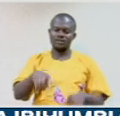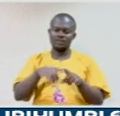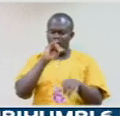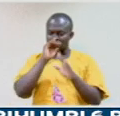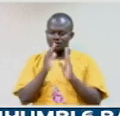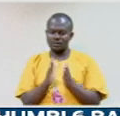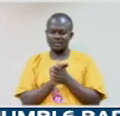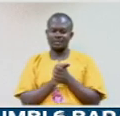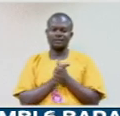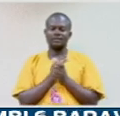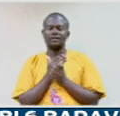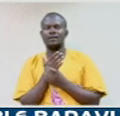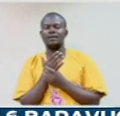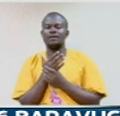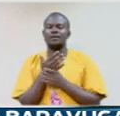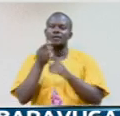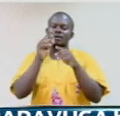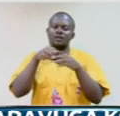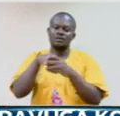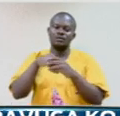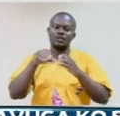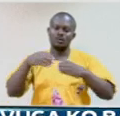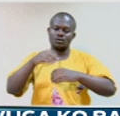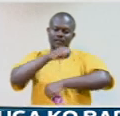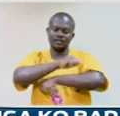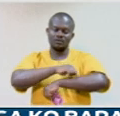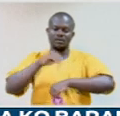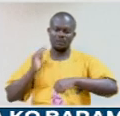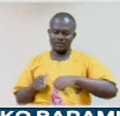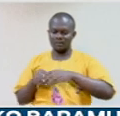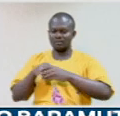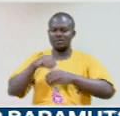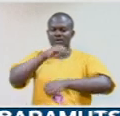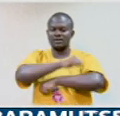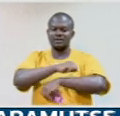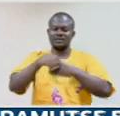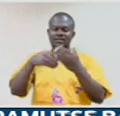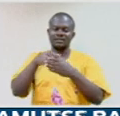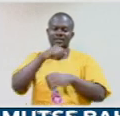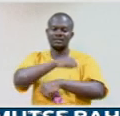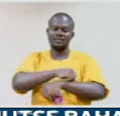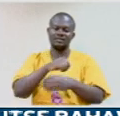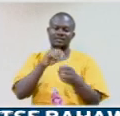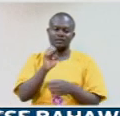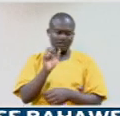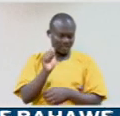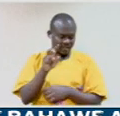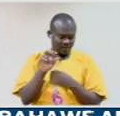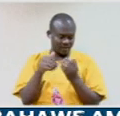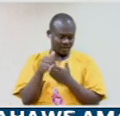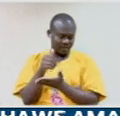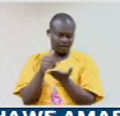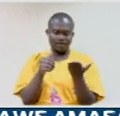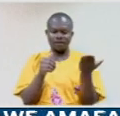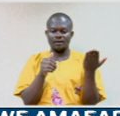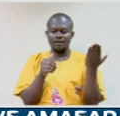Abatutsi, ugaza muri groupe scolaire Butare mu kigo cy'amashuri, ishuri rya Yaveka ryo ku